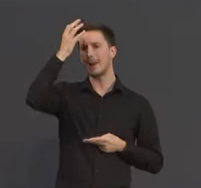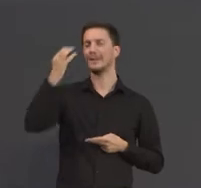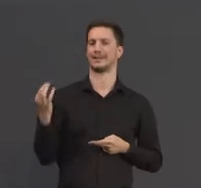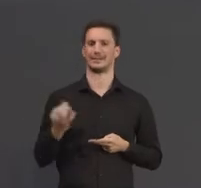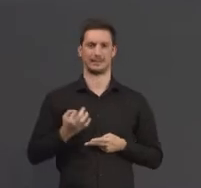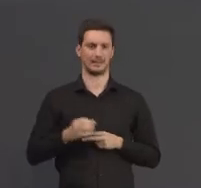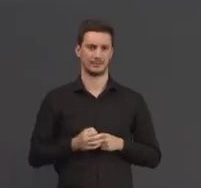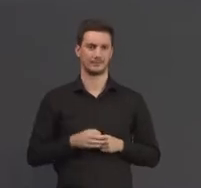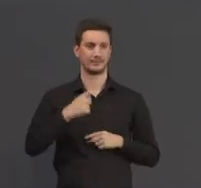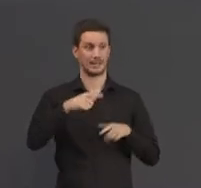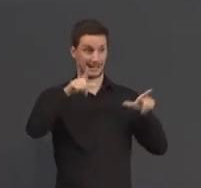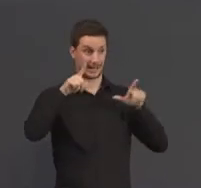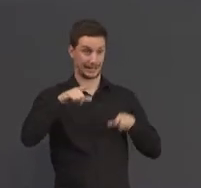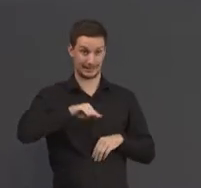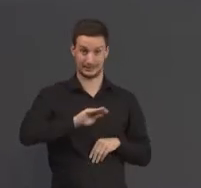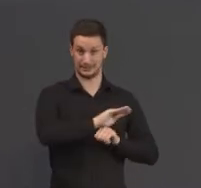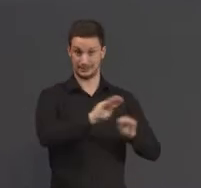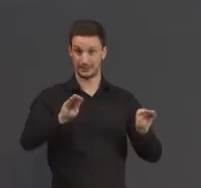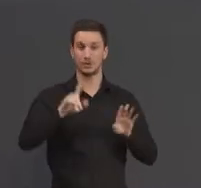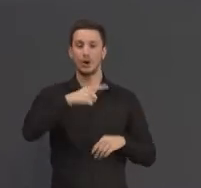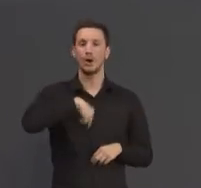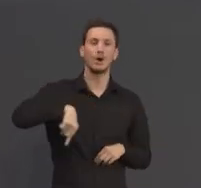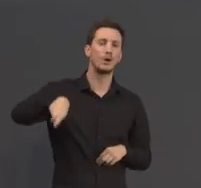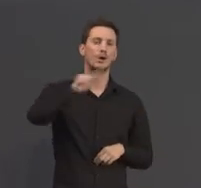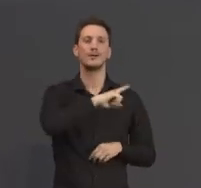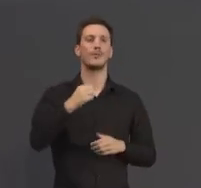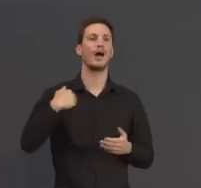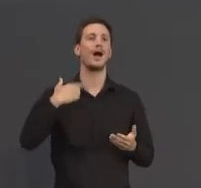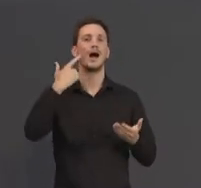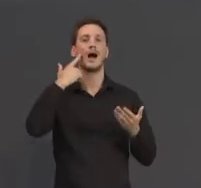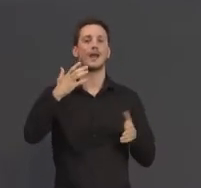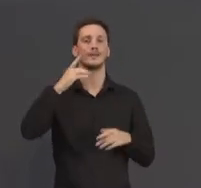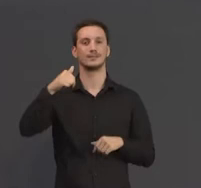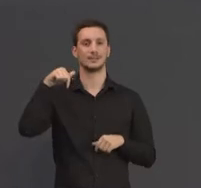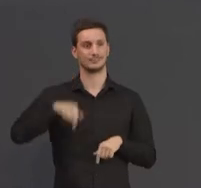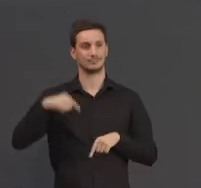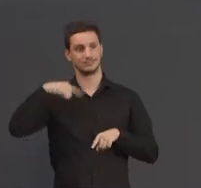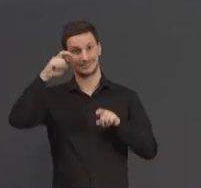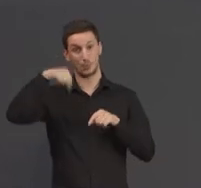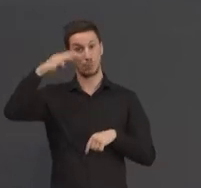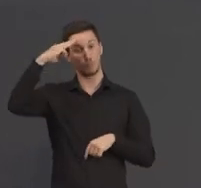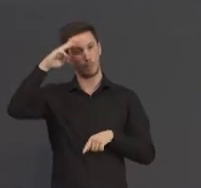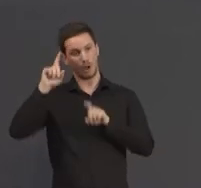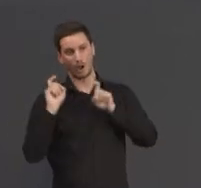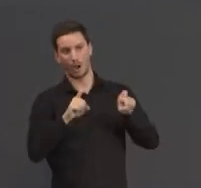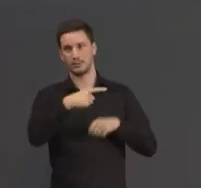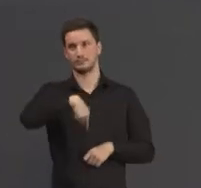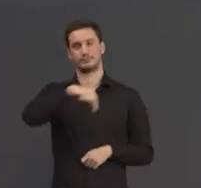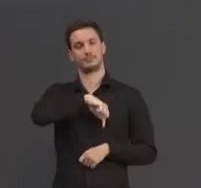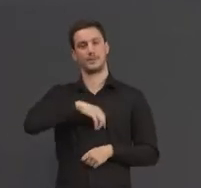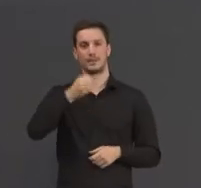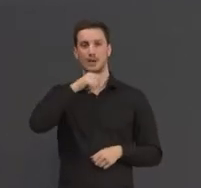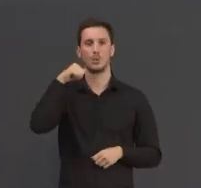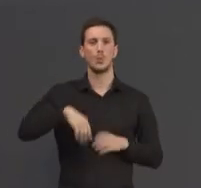que, graduats i graduades, estigueu molt agraïts per l'ensenyança que us ha donat la Pompeu, una